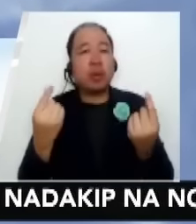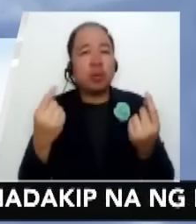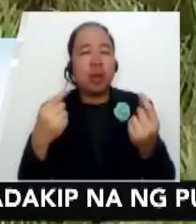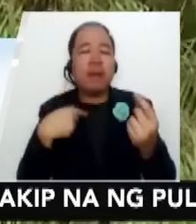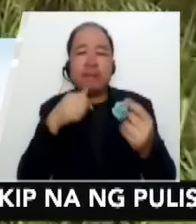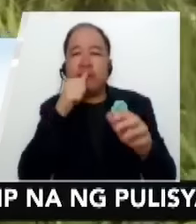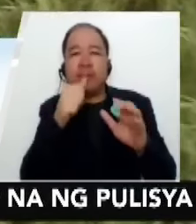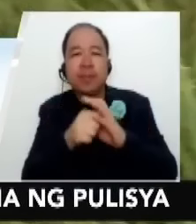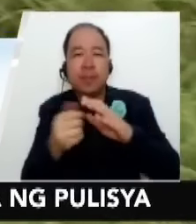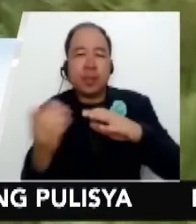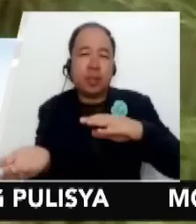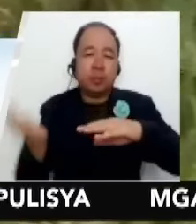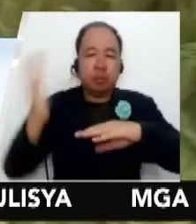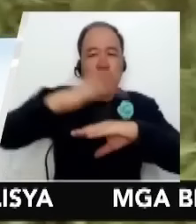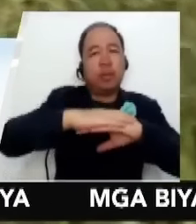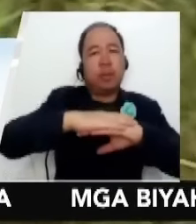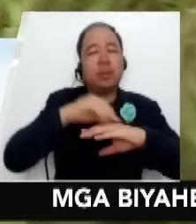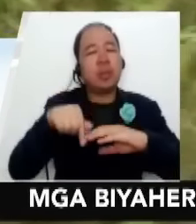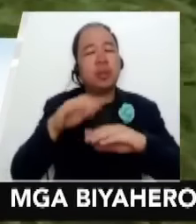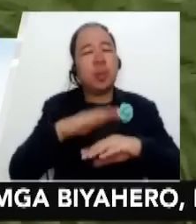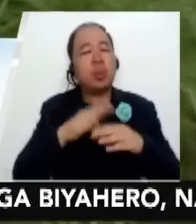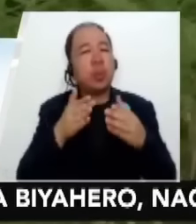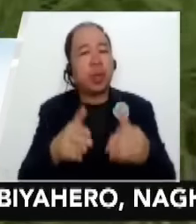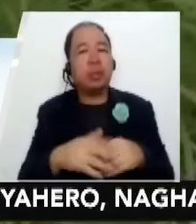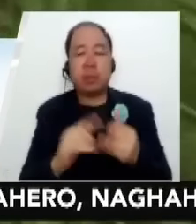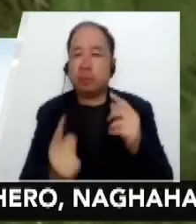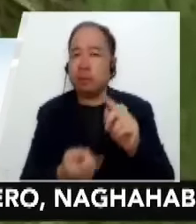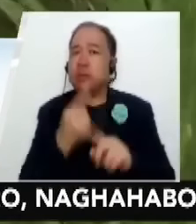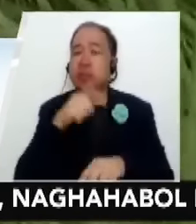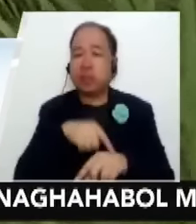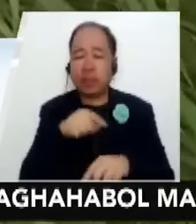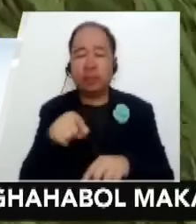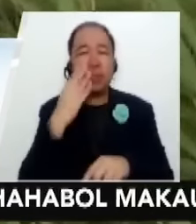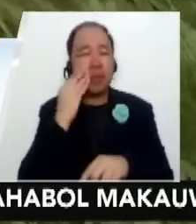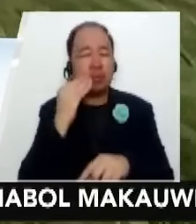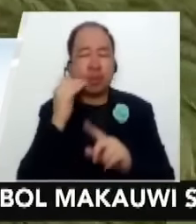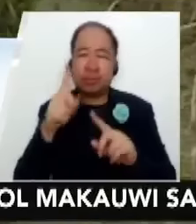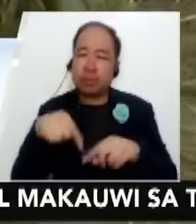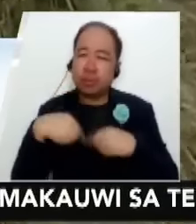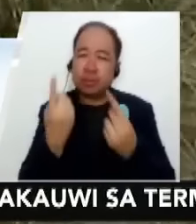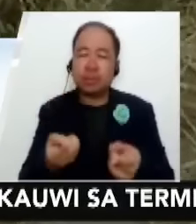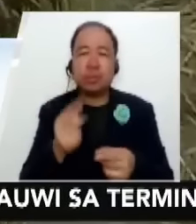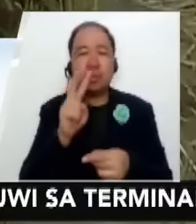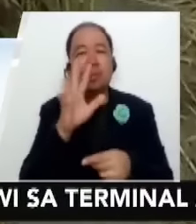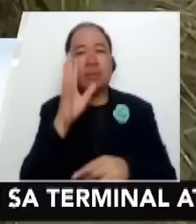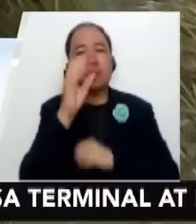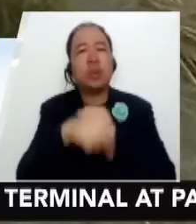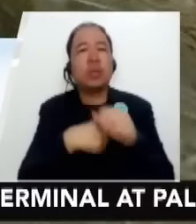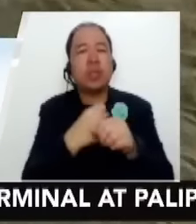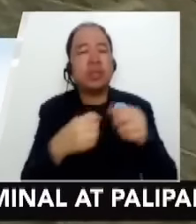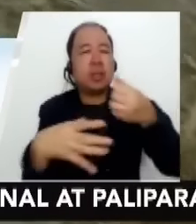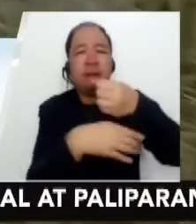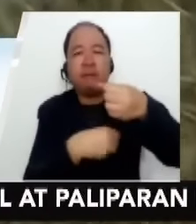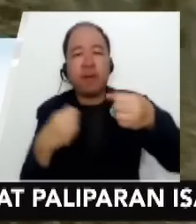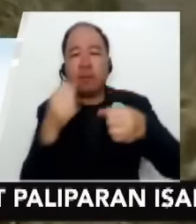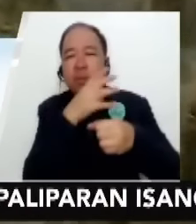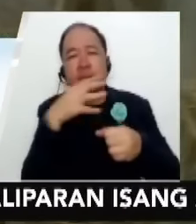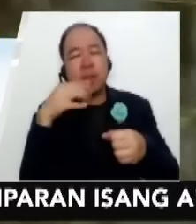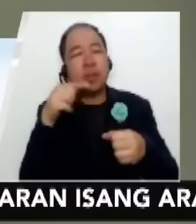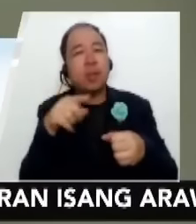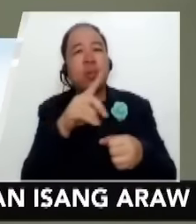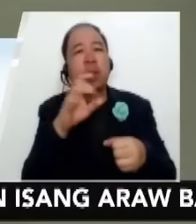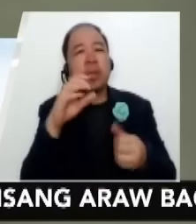magsasaka. Ngayon lang daw ito naranasan nila Adeliza sa 25 taon na pagsasaka. Ang 100,000 pisong puhunan,